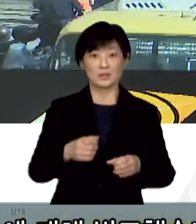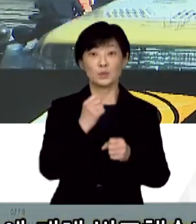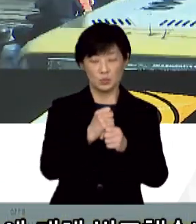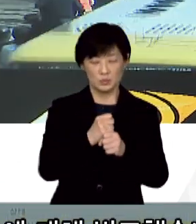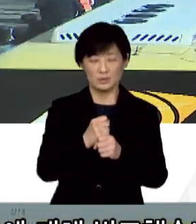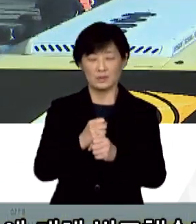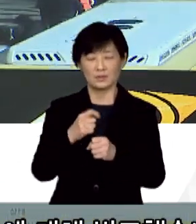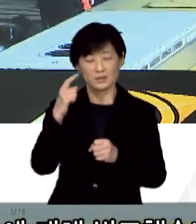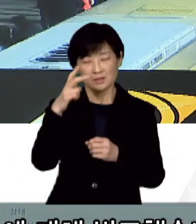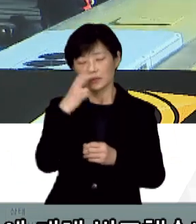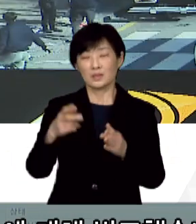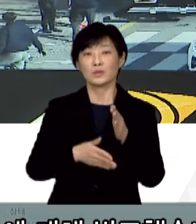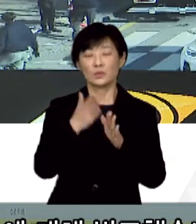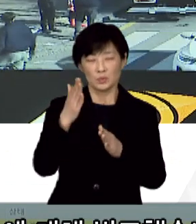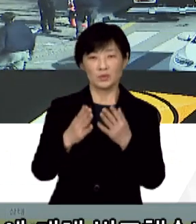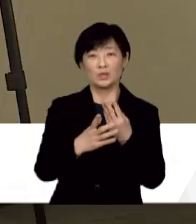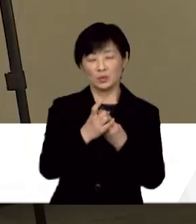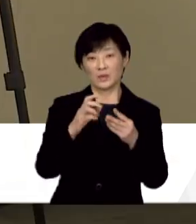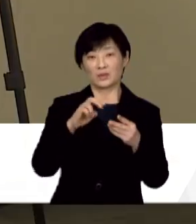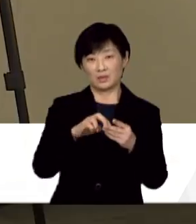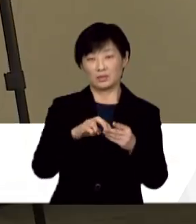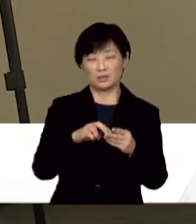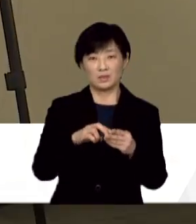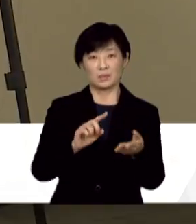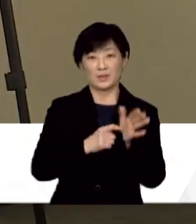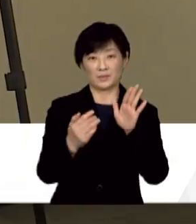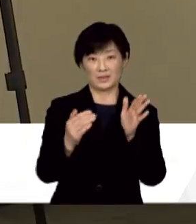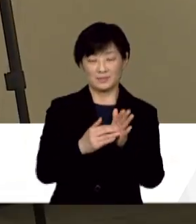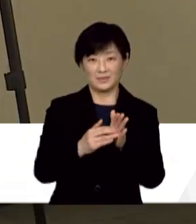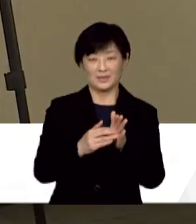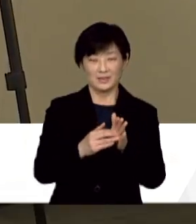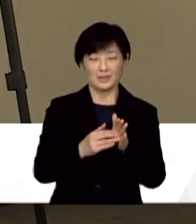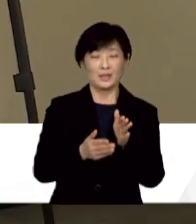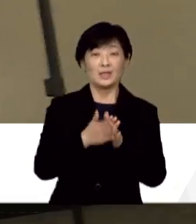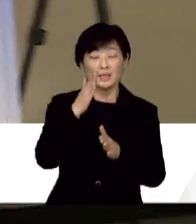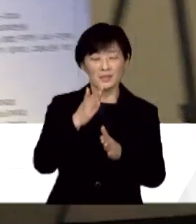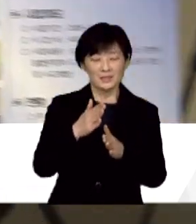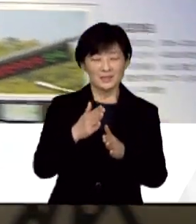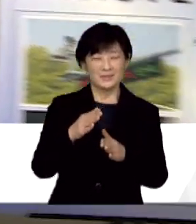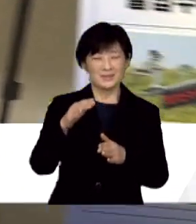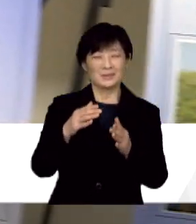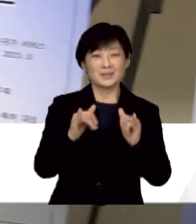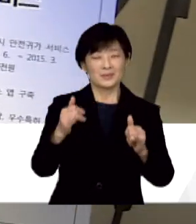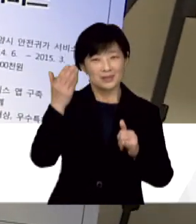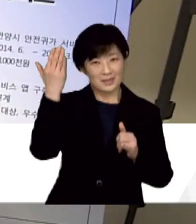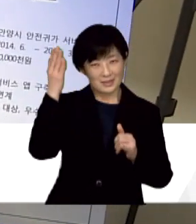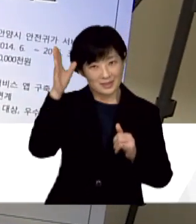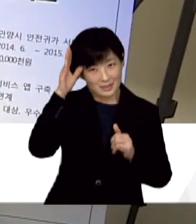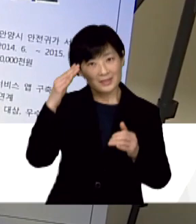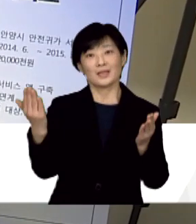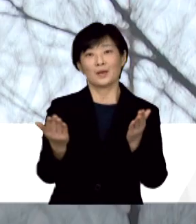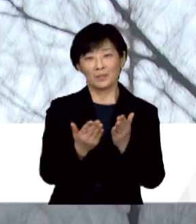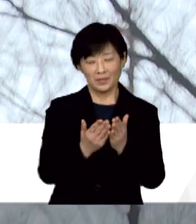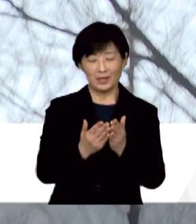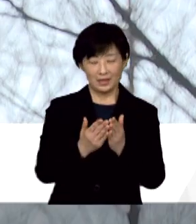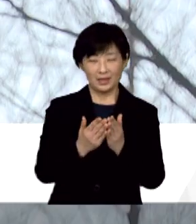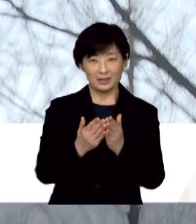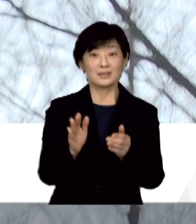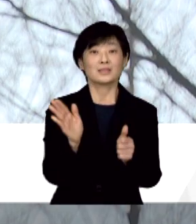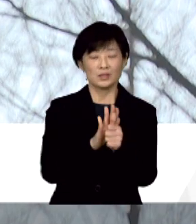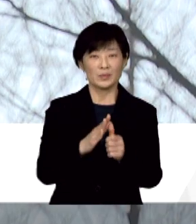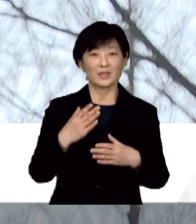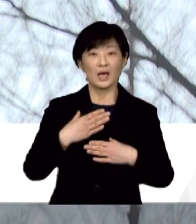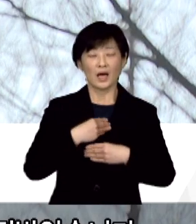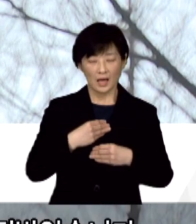통합 센터에 대해 발표했습니다 심히 눈높이를 고려한 맞춤형 안전 서비스로 안전 교통 방제